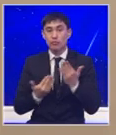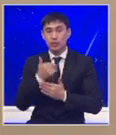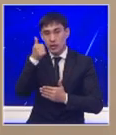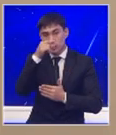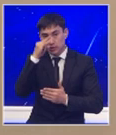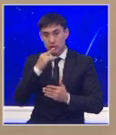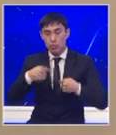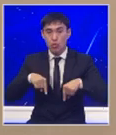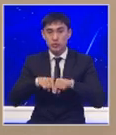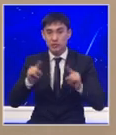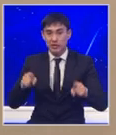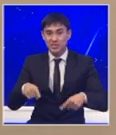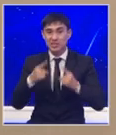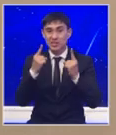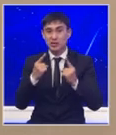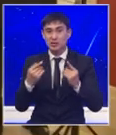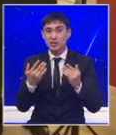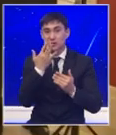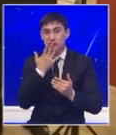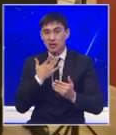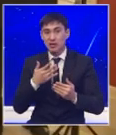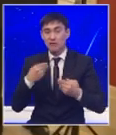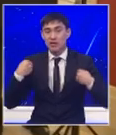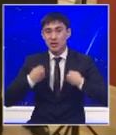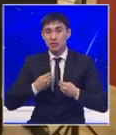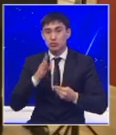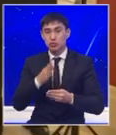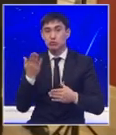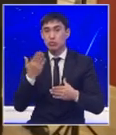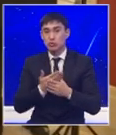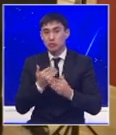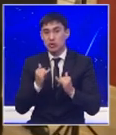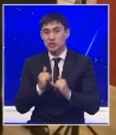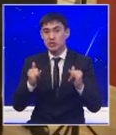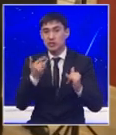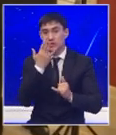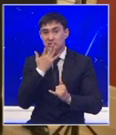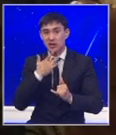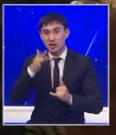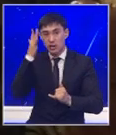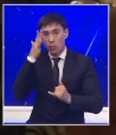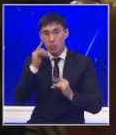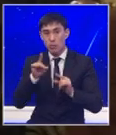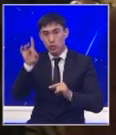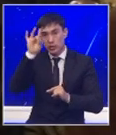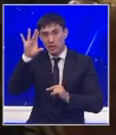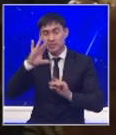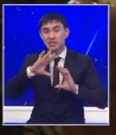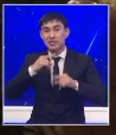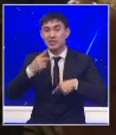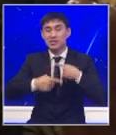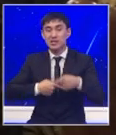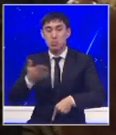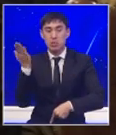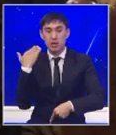модным возрождать национальный колорит особенно в одежде это очевидно будет способствовать развитию национальной идеологии и популяризации наследия